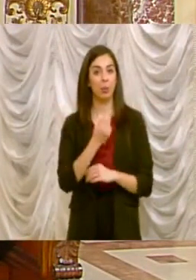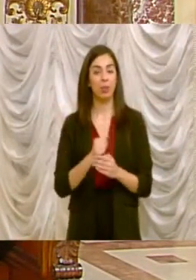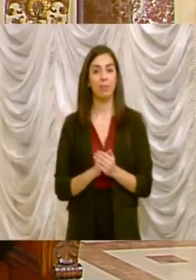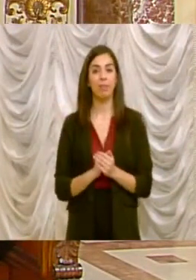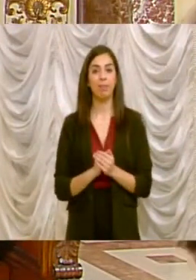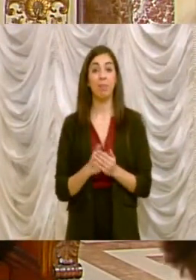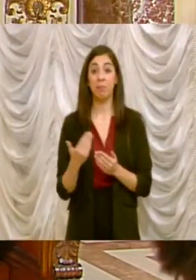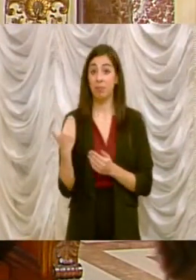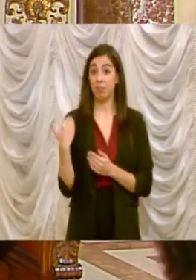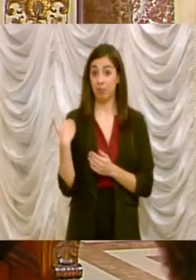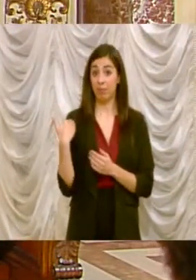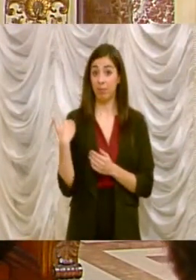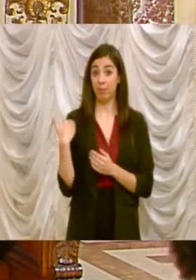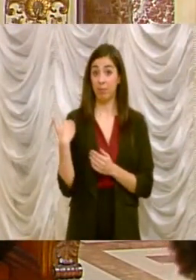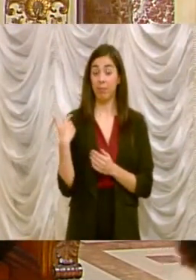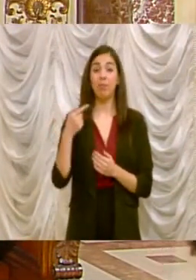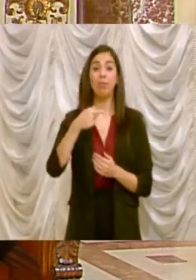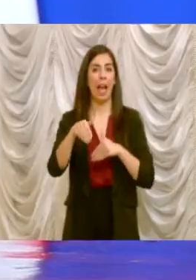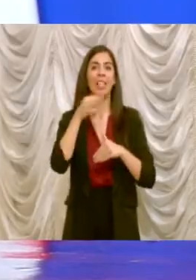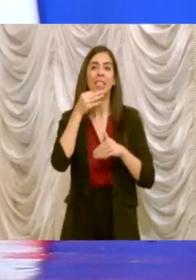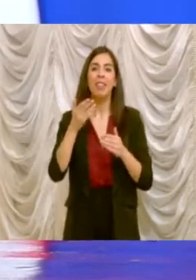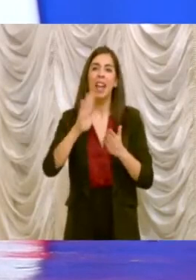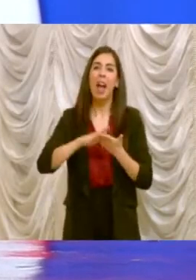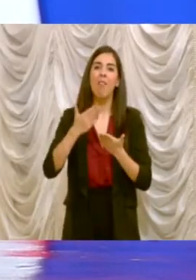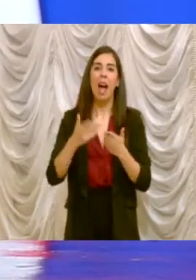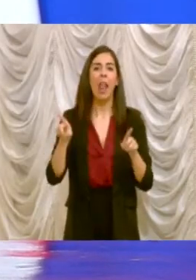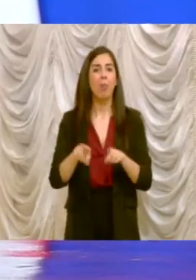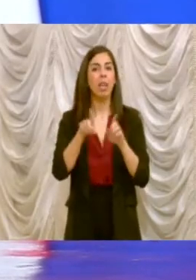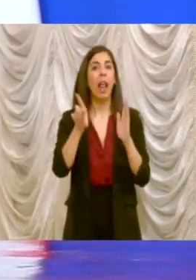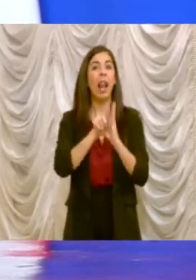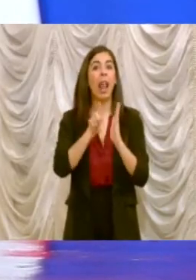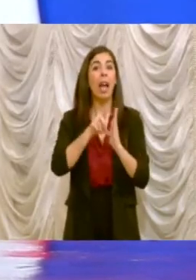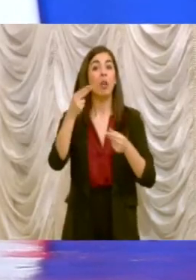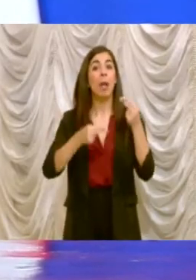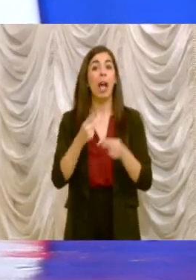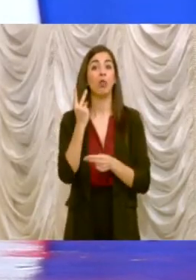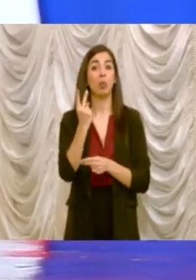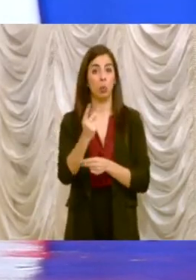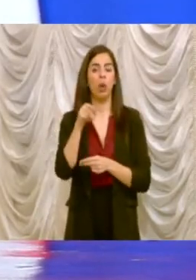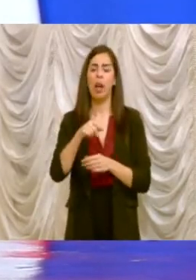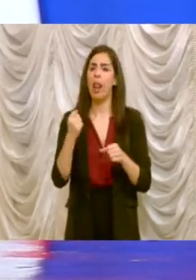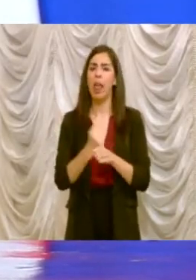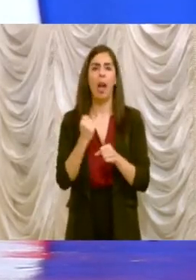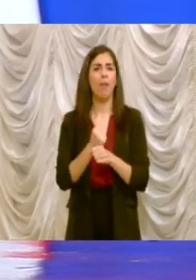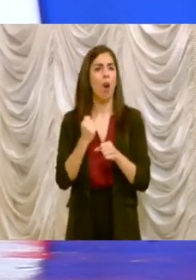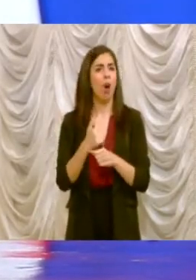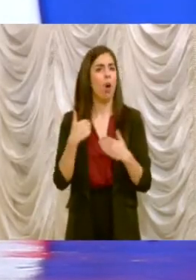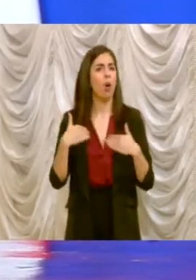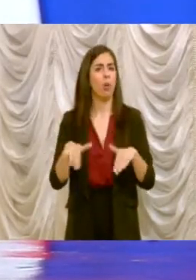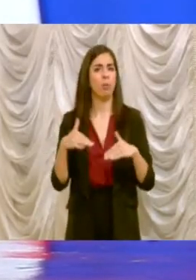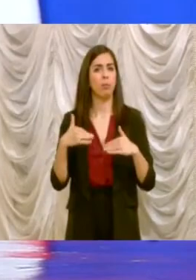da 600 euro introdotto prima dal decreto cura italia e ora nella sua versione riveduta e corretta dal decreto rilancio